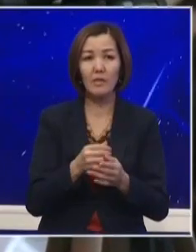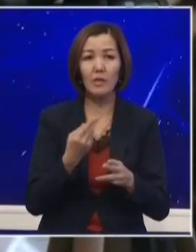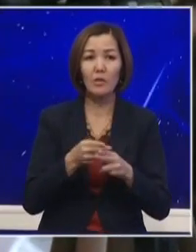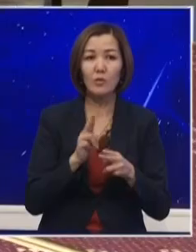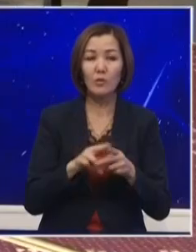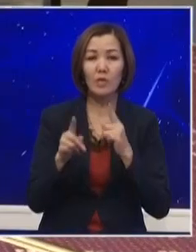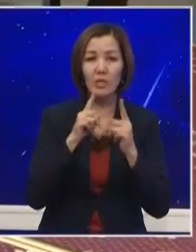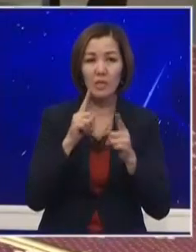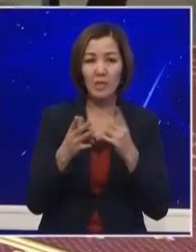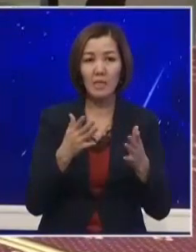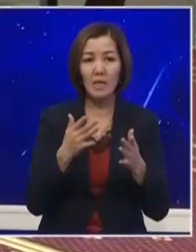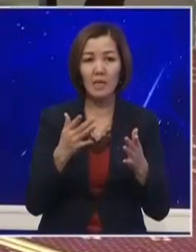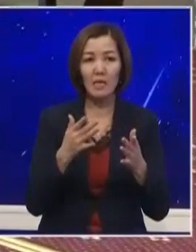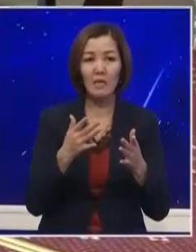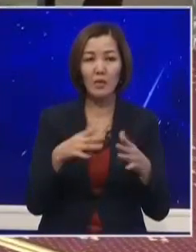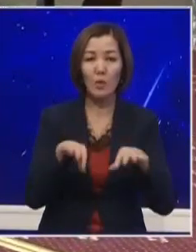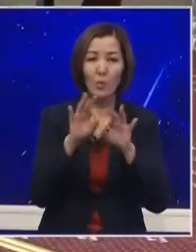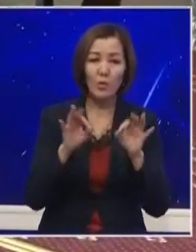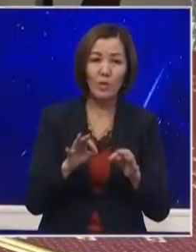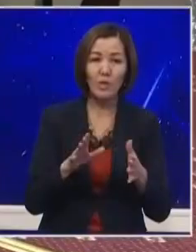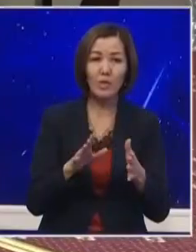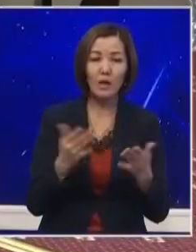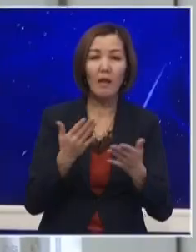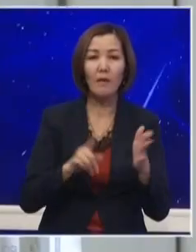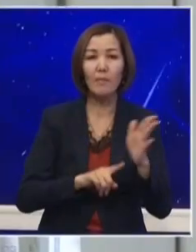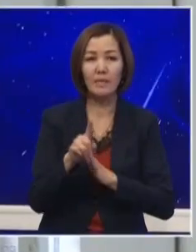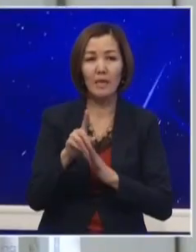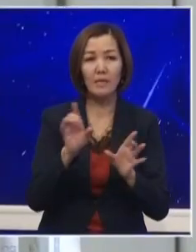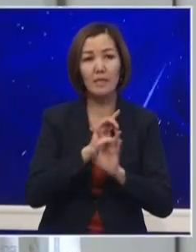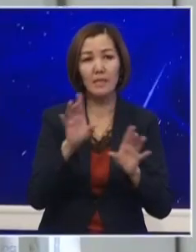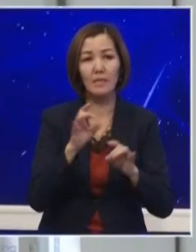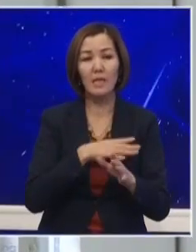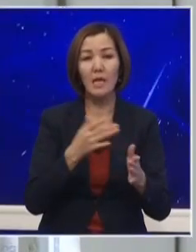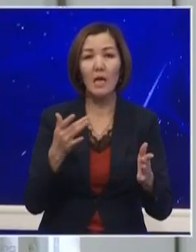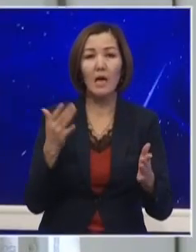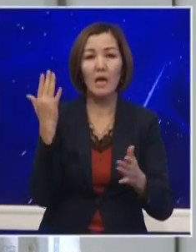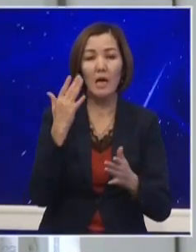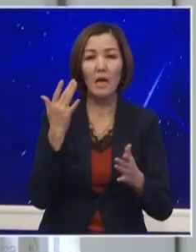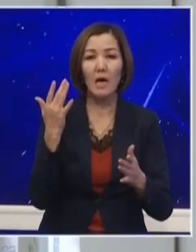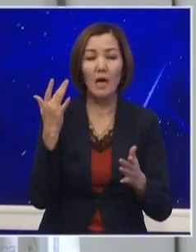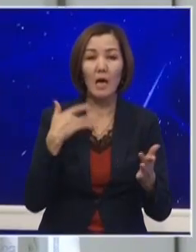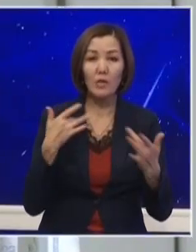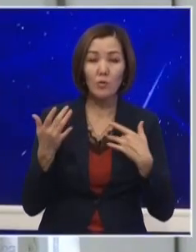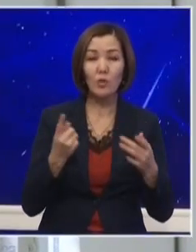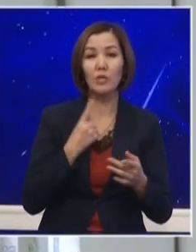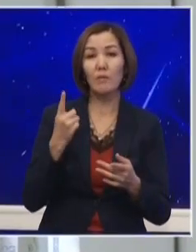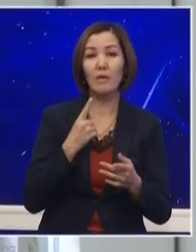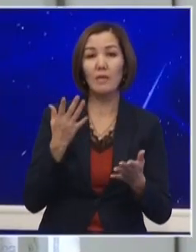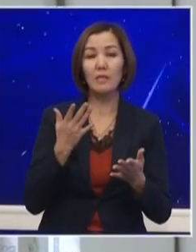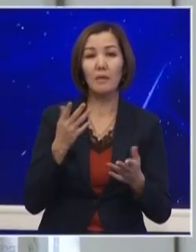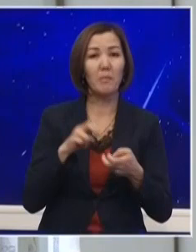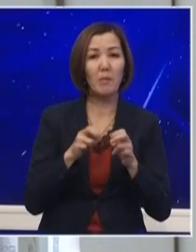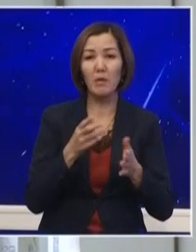Сондықтан жиында сала майталмандарының аталмыш өнерге келуі туралы да сөз қозғалды. Актерлік шеберліктен мәселе жоқ. Актерлік шеберлік